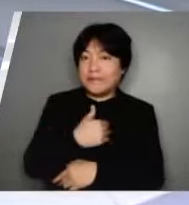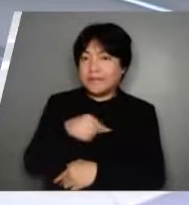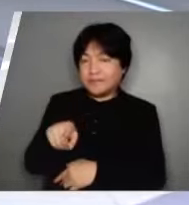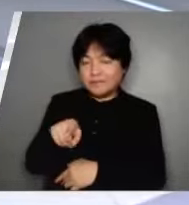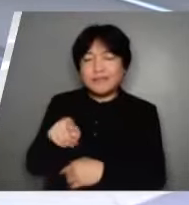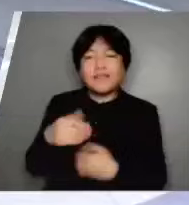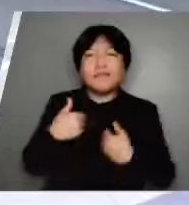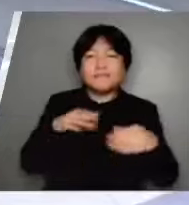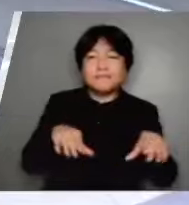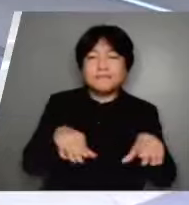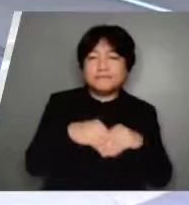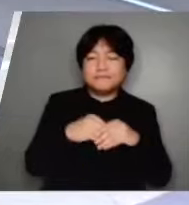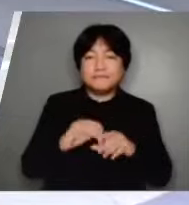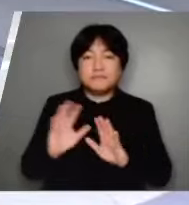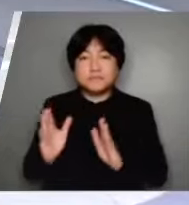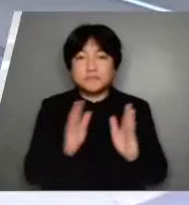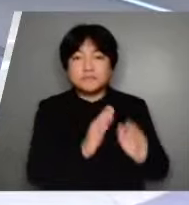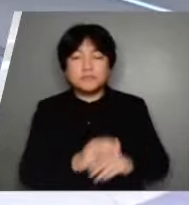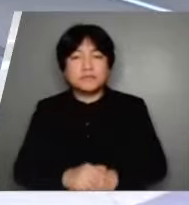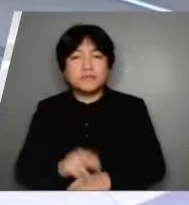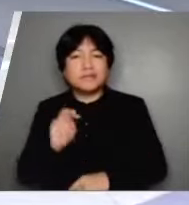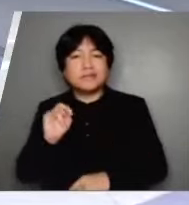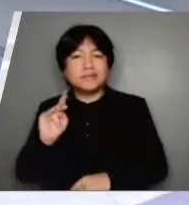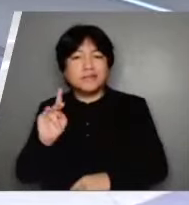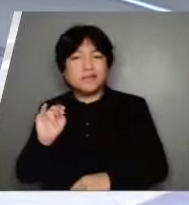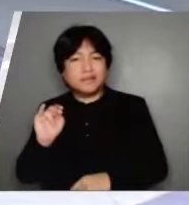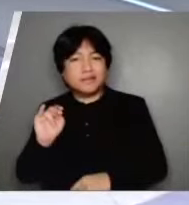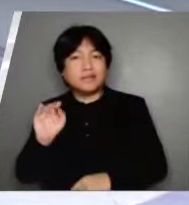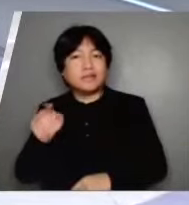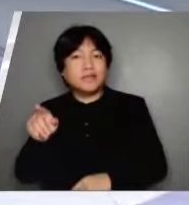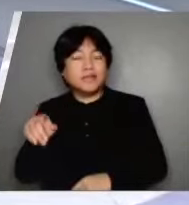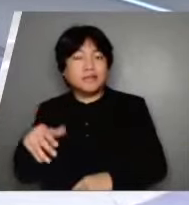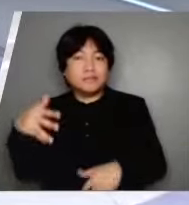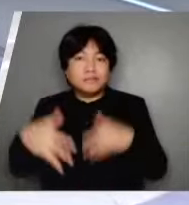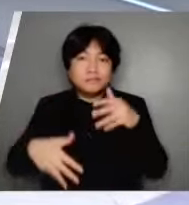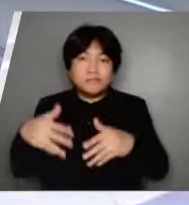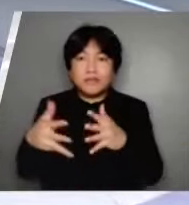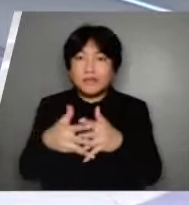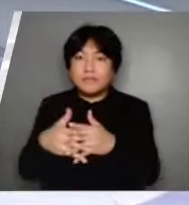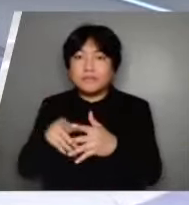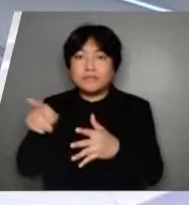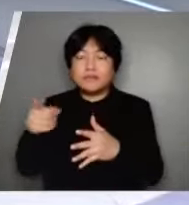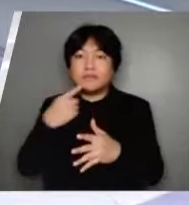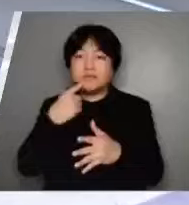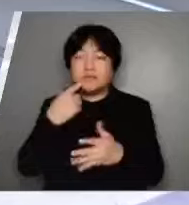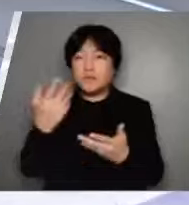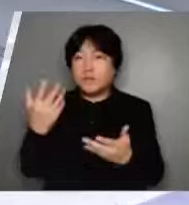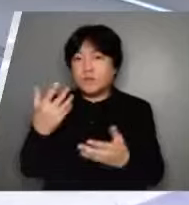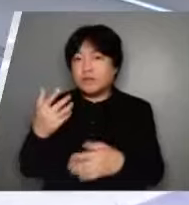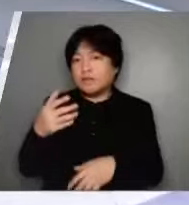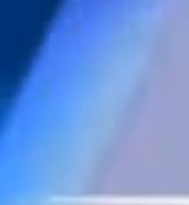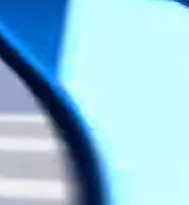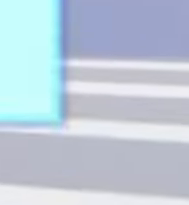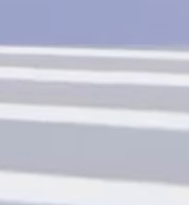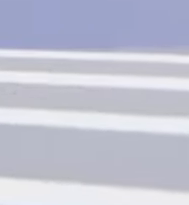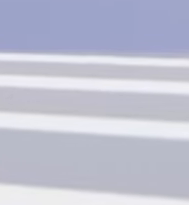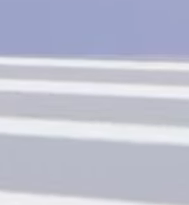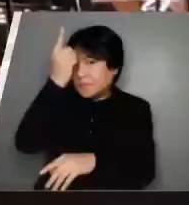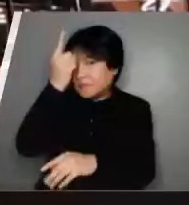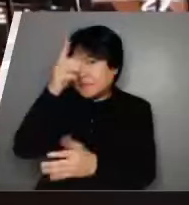concert ng American rapper na si Nicki Minaj matapos siyang ma-detain sa airport sa Amsterdam. Ating saksiyan.